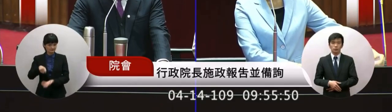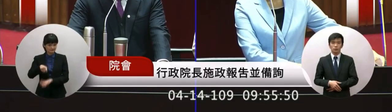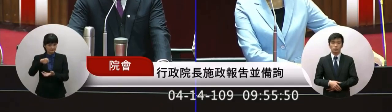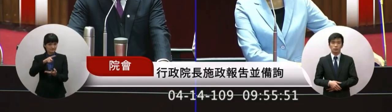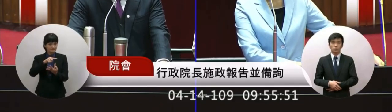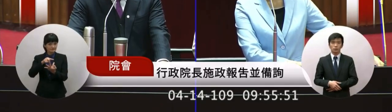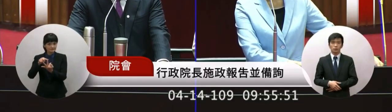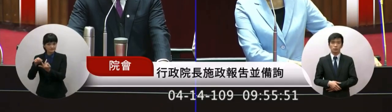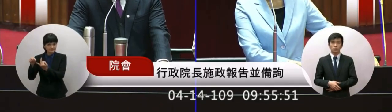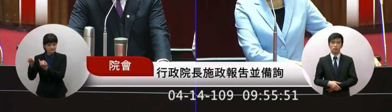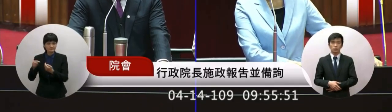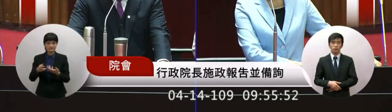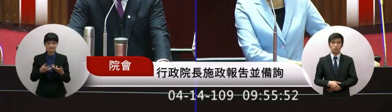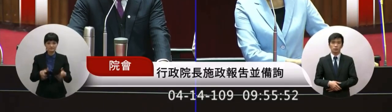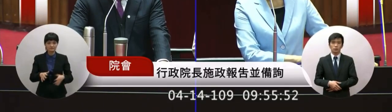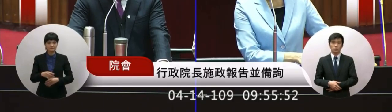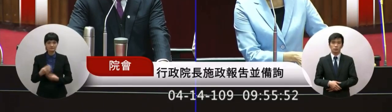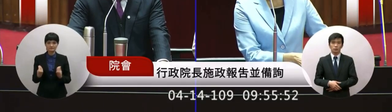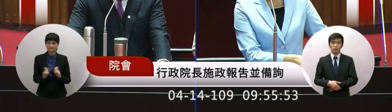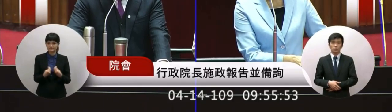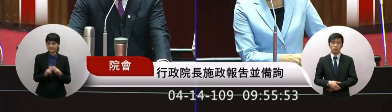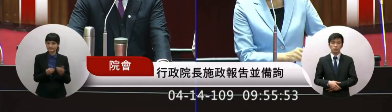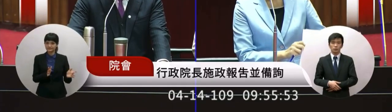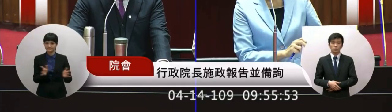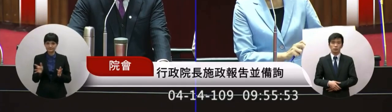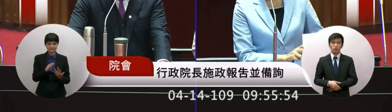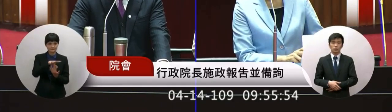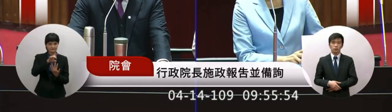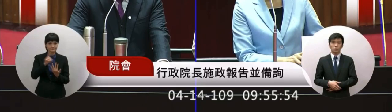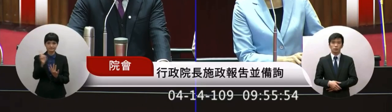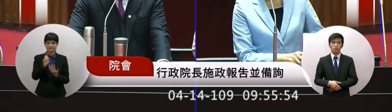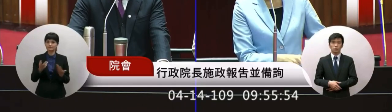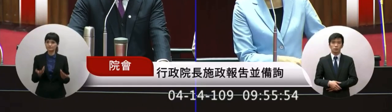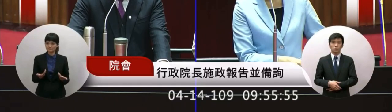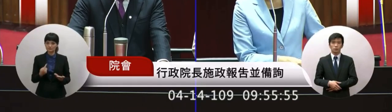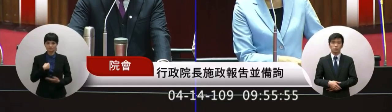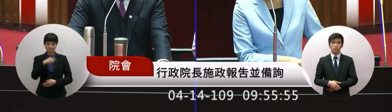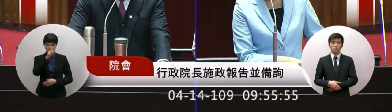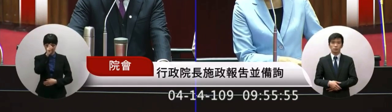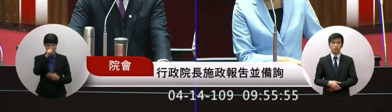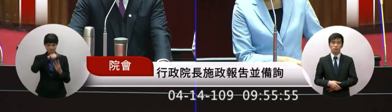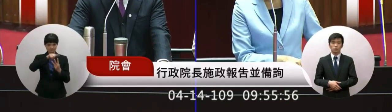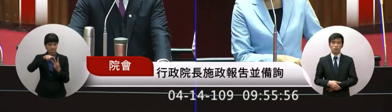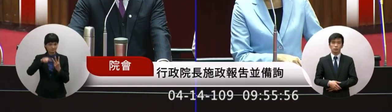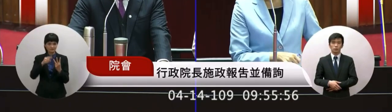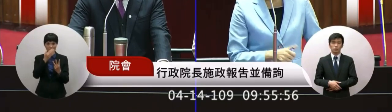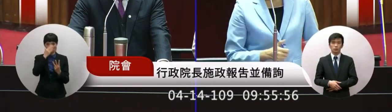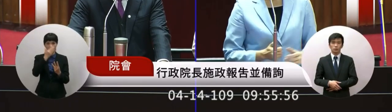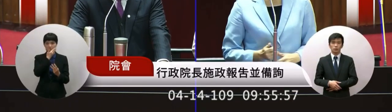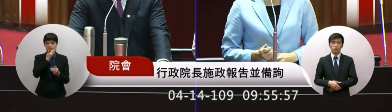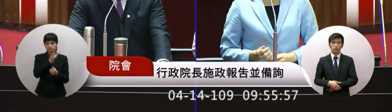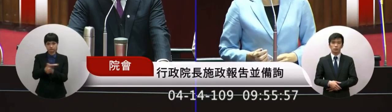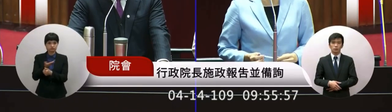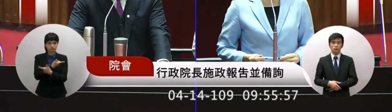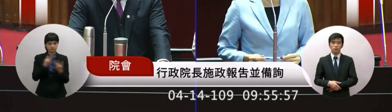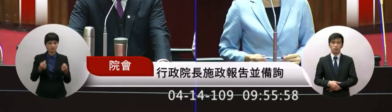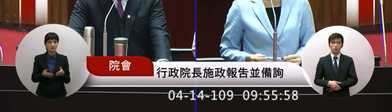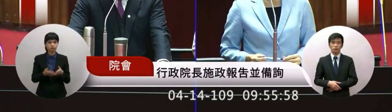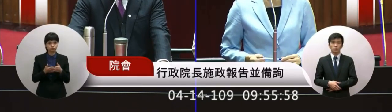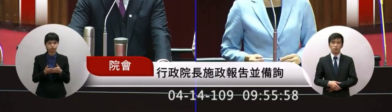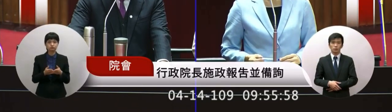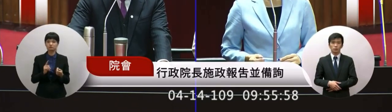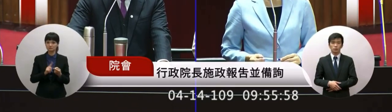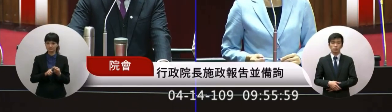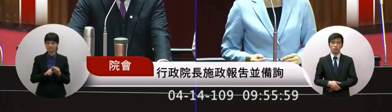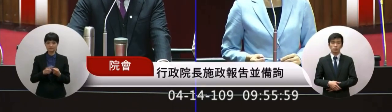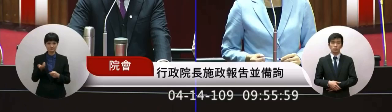到底是要选择哪一种？我们当然一定要三赢这个做法。那委员提出来描述的现